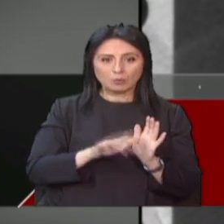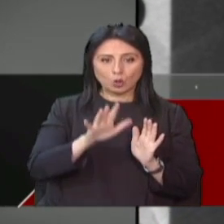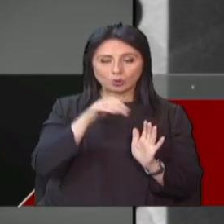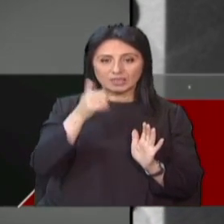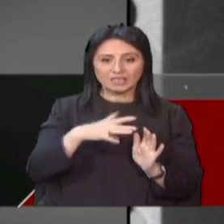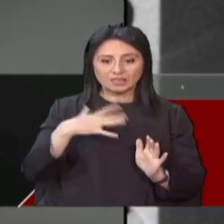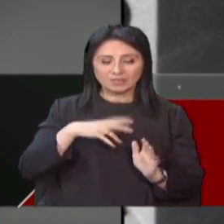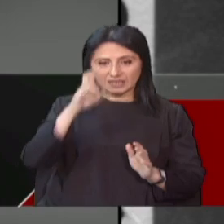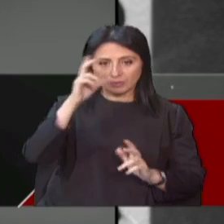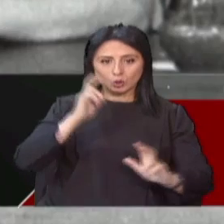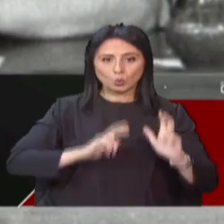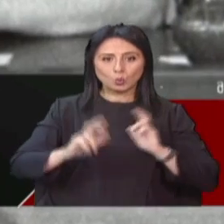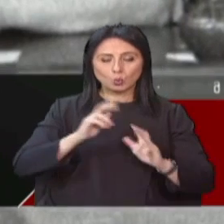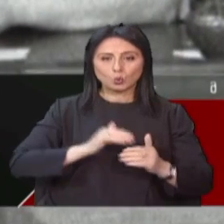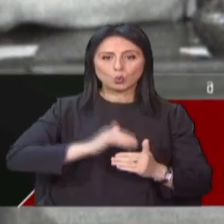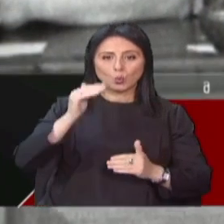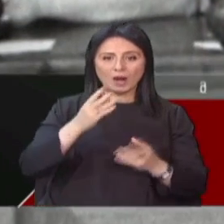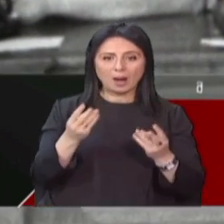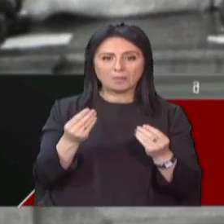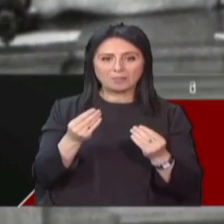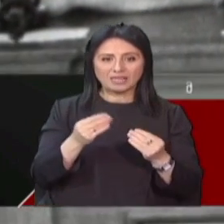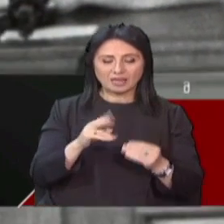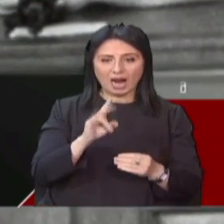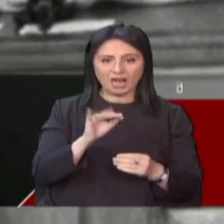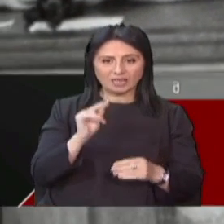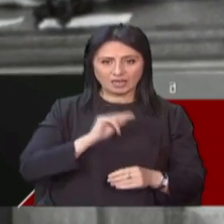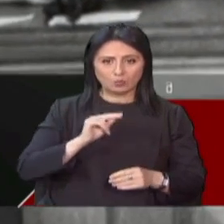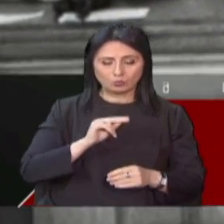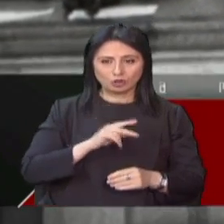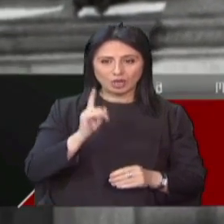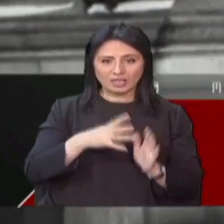წლიდან თბილისის სახელმწიფო უნივერსიტეტის უმაღლესი მათემატიკის კათედრაზე მუშაობდა.